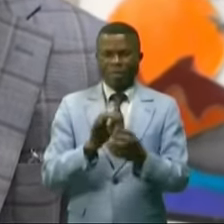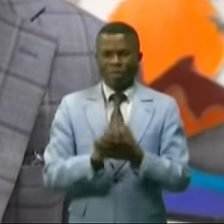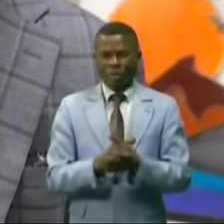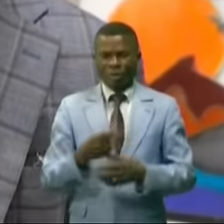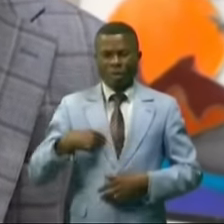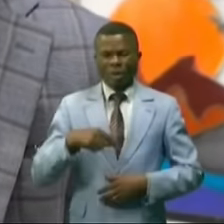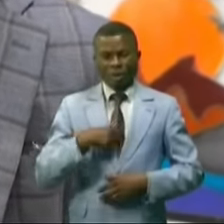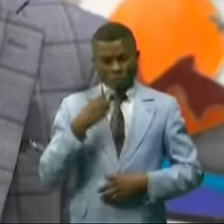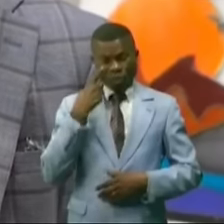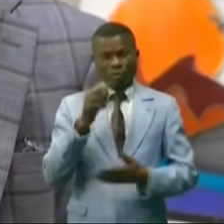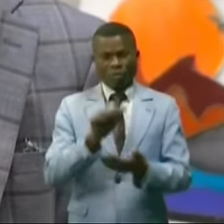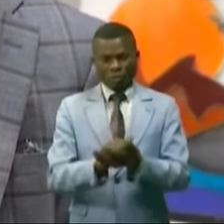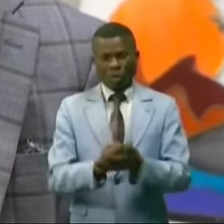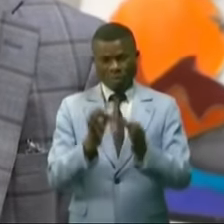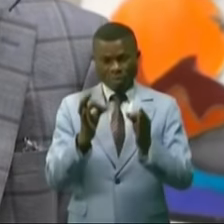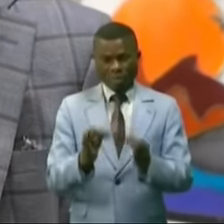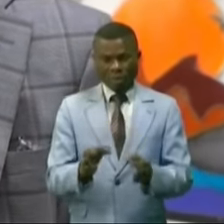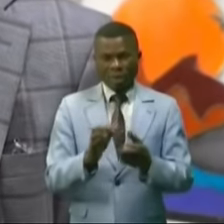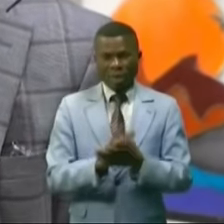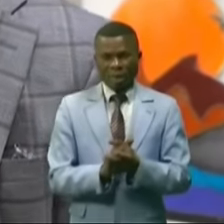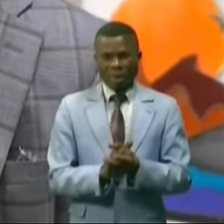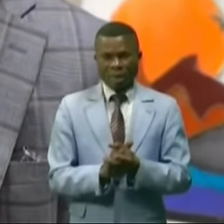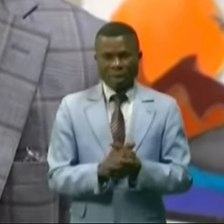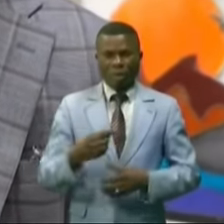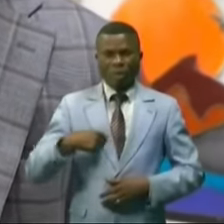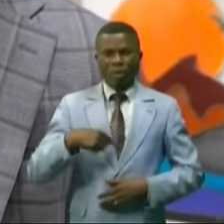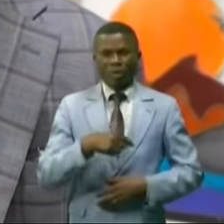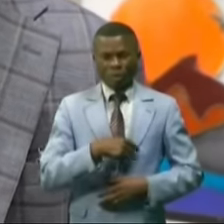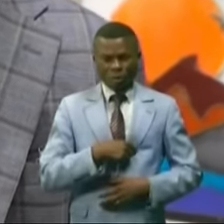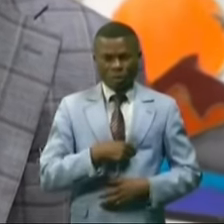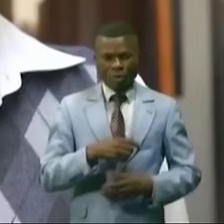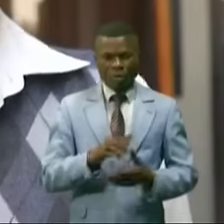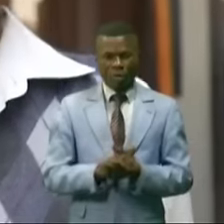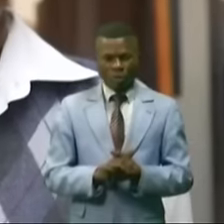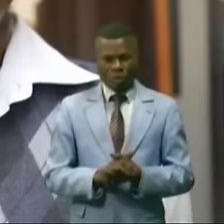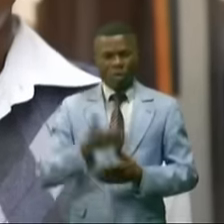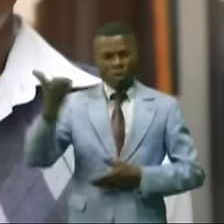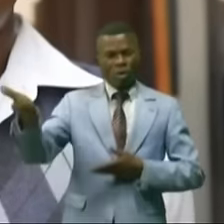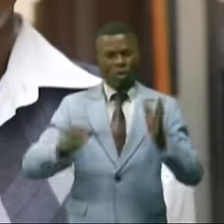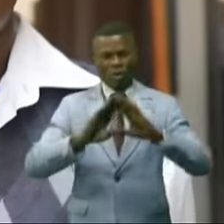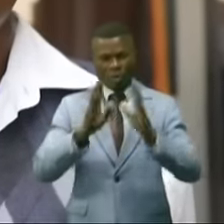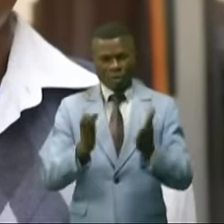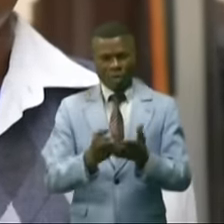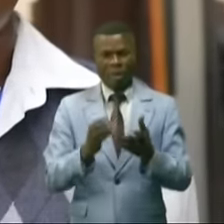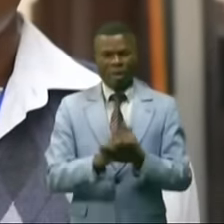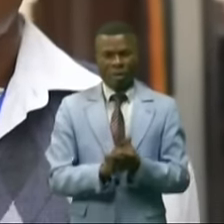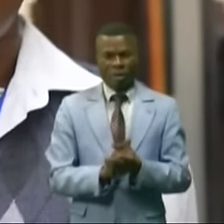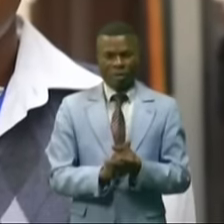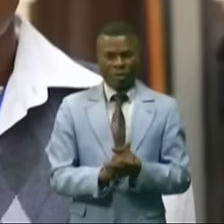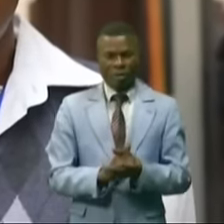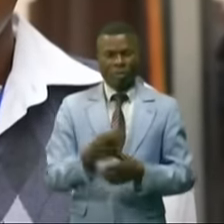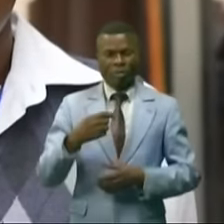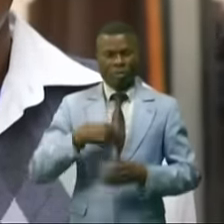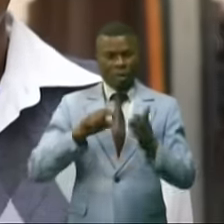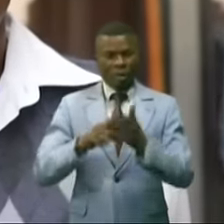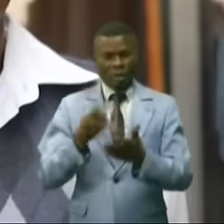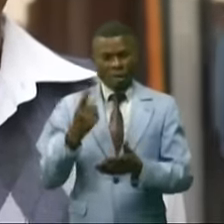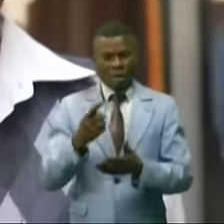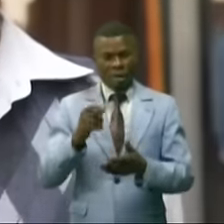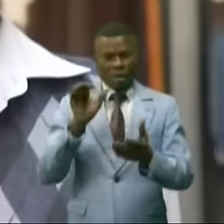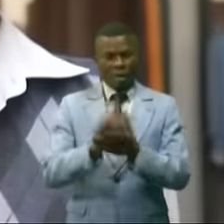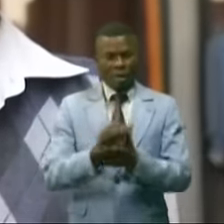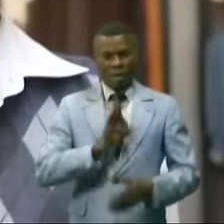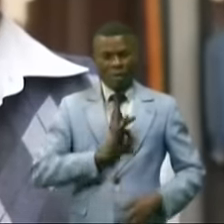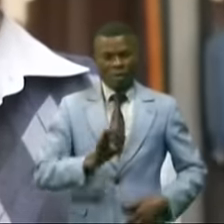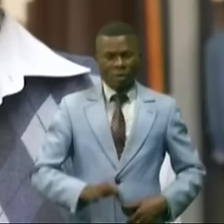leur passage, mais c'était quand même beaucoup plus chaleureux que ce qu'on pouvait penser. J'ai fait un portrait pour la première dame de la